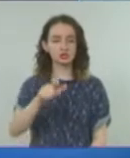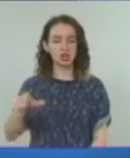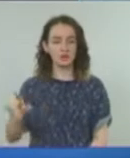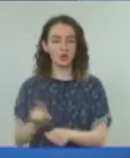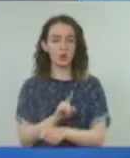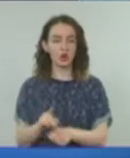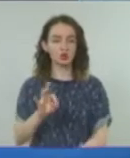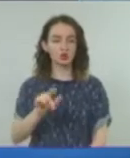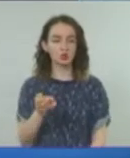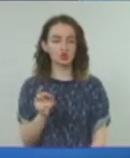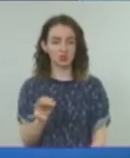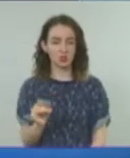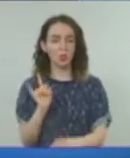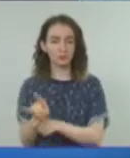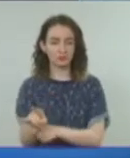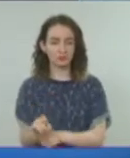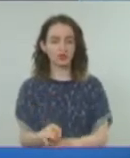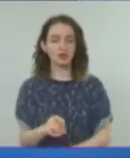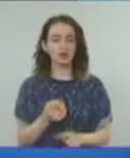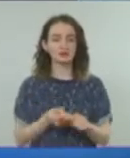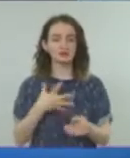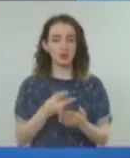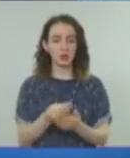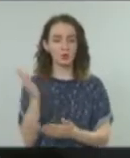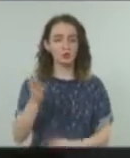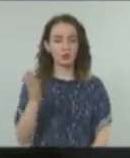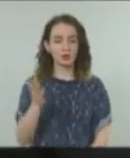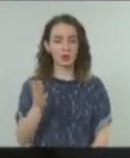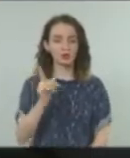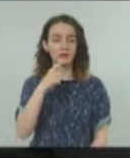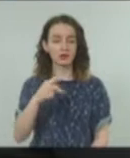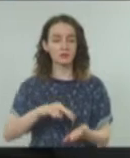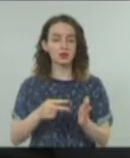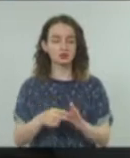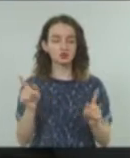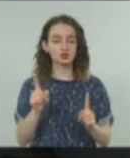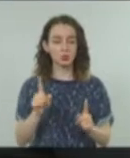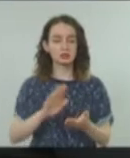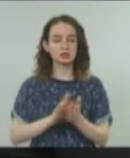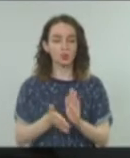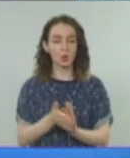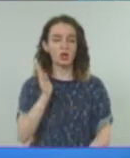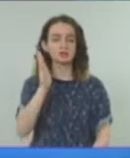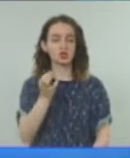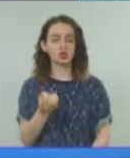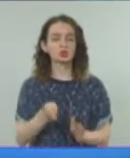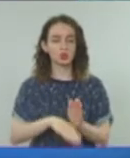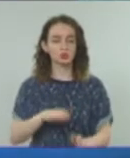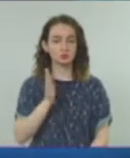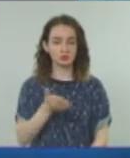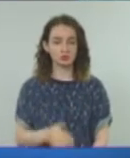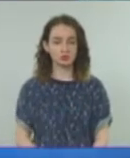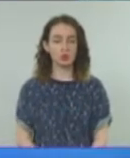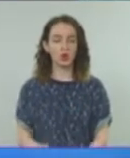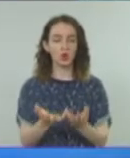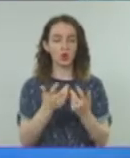человек. В своем докладе директор Федерального фонда защиты прав дольщиков прогнозирует, что ситуация ухудшится. Количество объектов